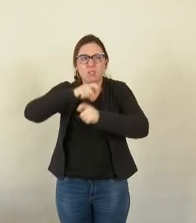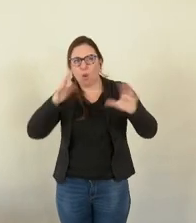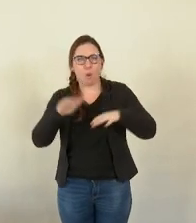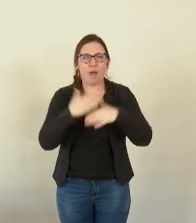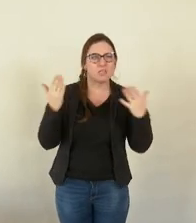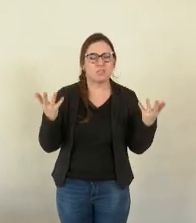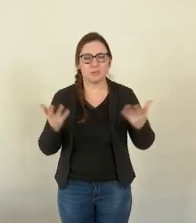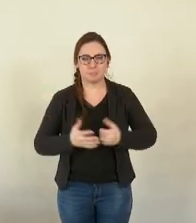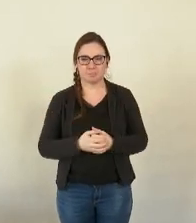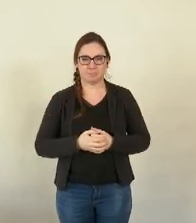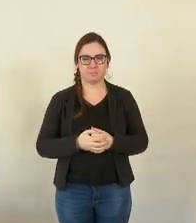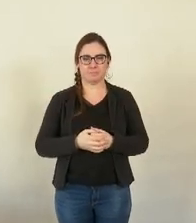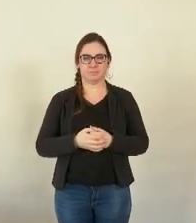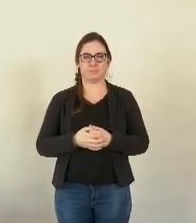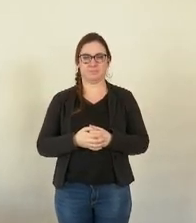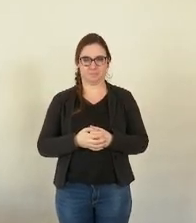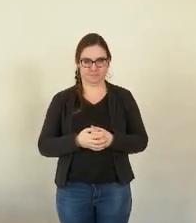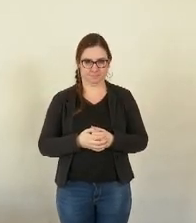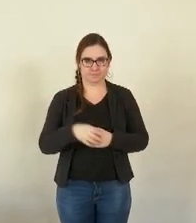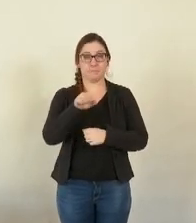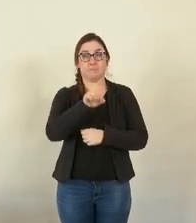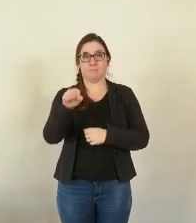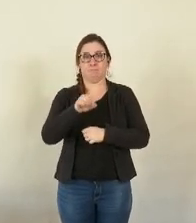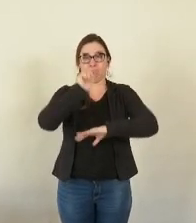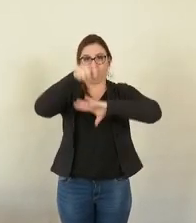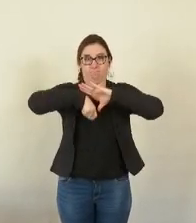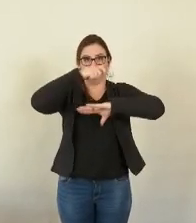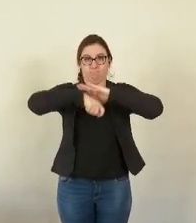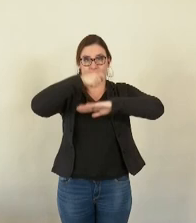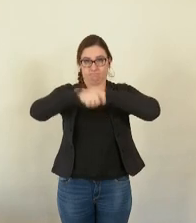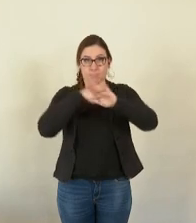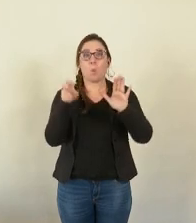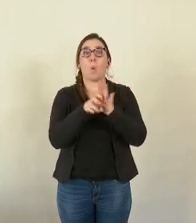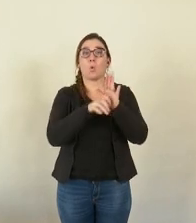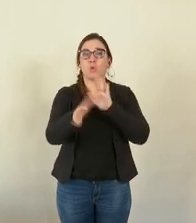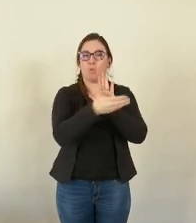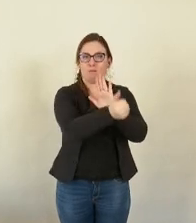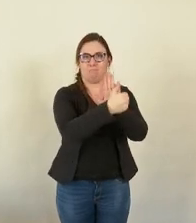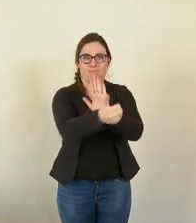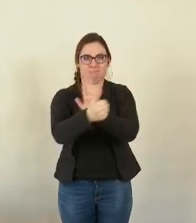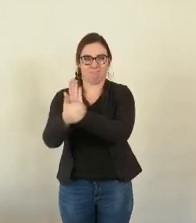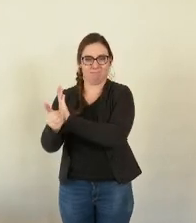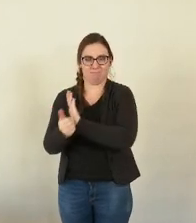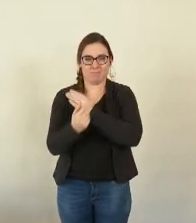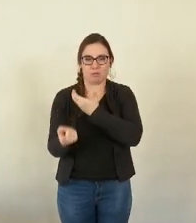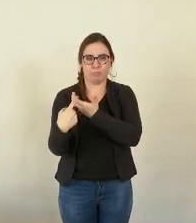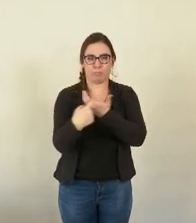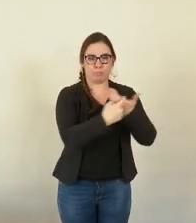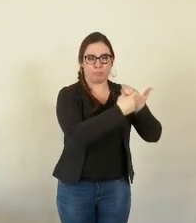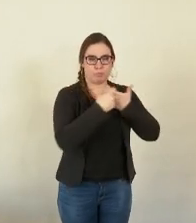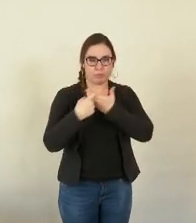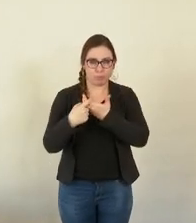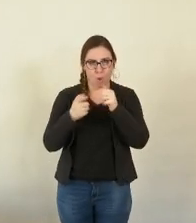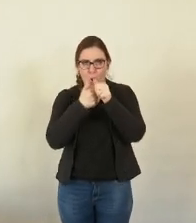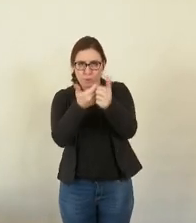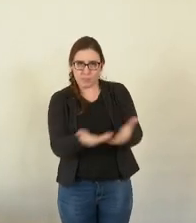financiers la caisse serait alimentée d'abord par les cotisations des grenobloises et grenoblois qui qui adhéreront en fonction de